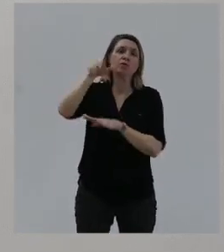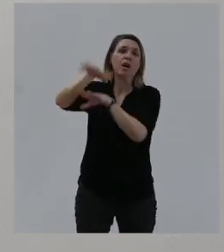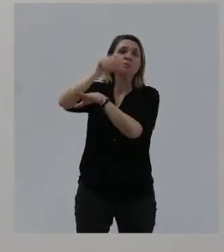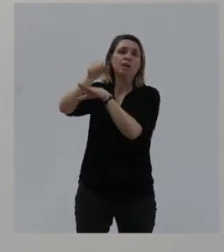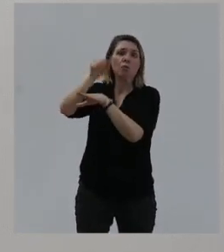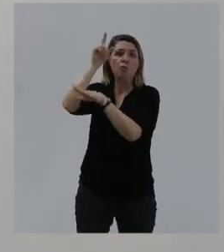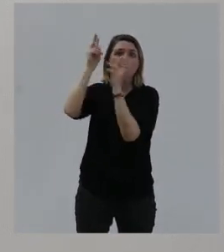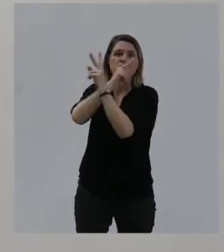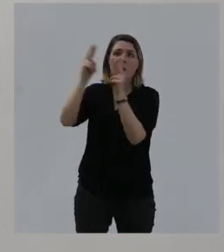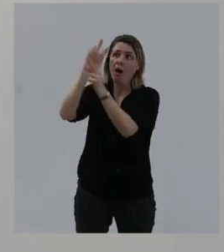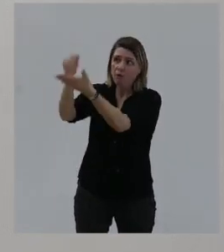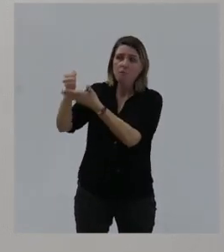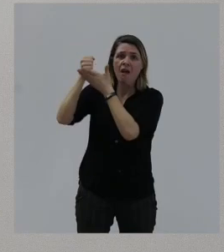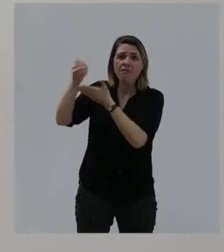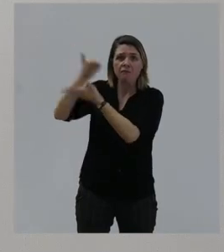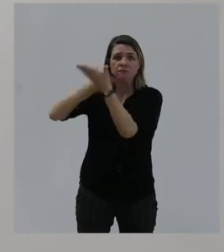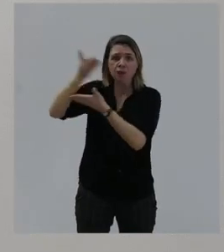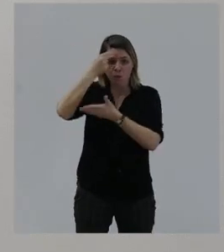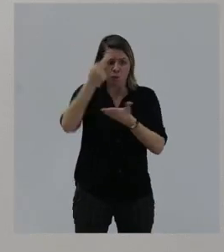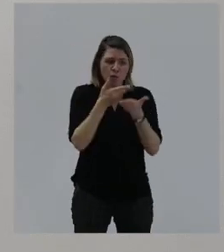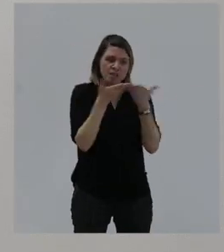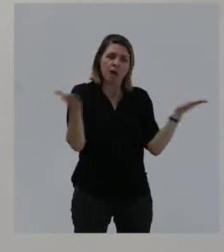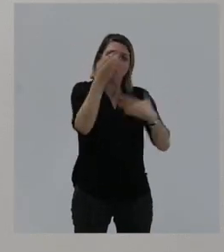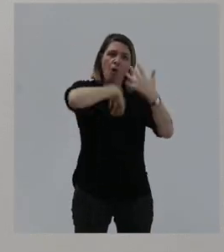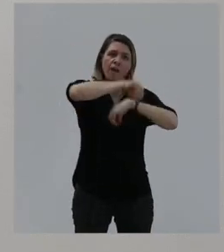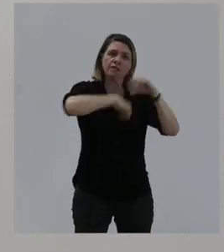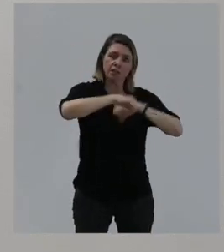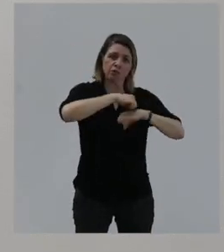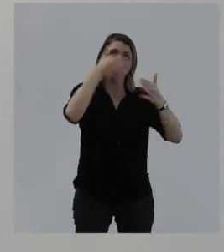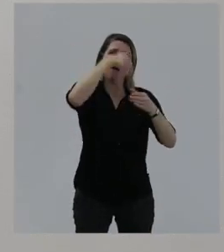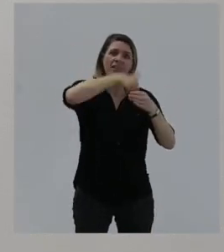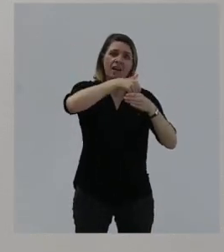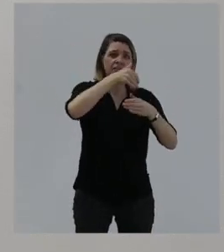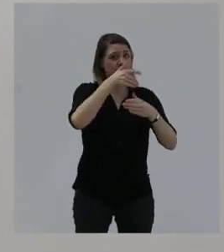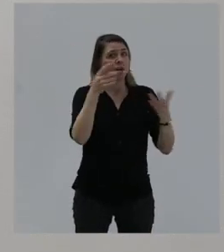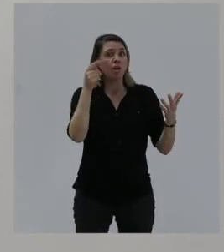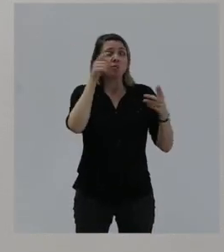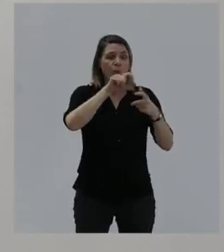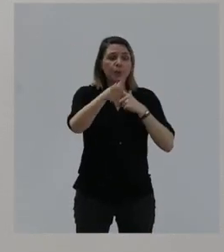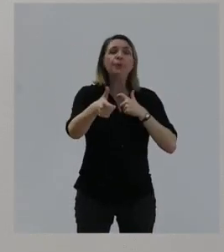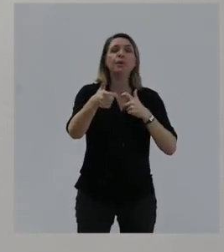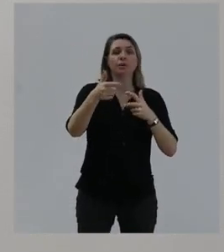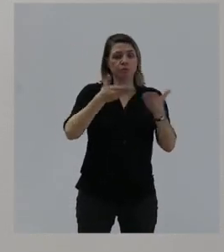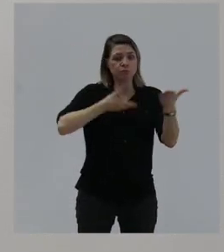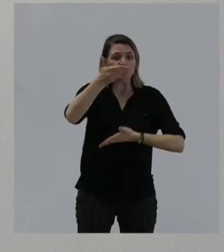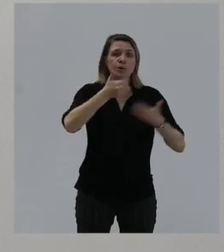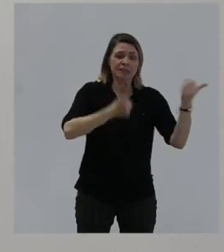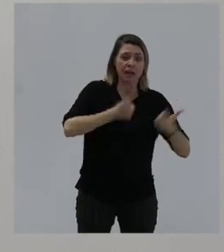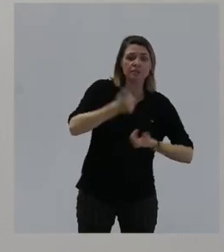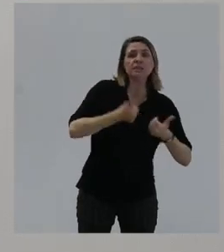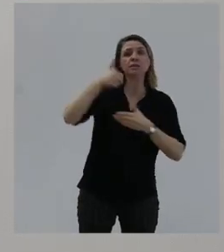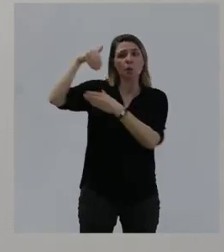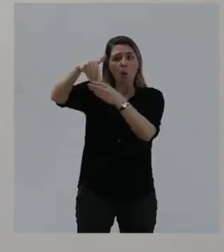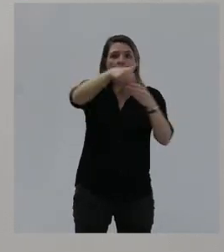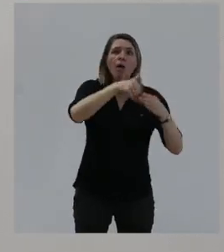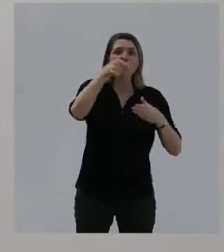l'inspection générale, un travail de simplification de notre organisation pour gagner en fluidité dans les relations entre les services et les